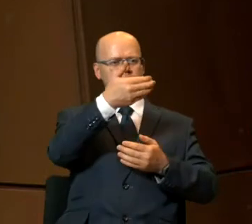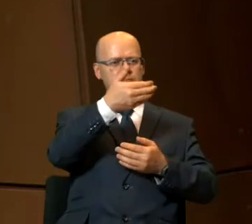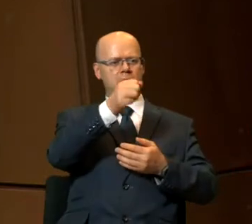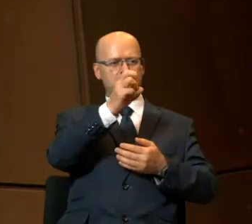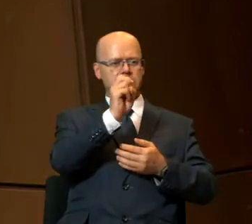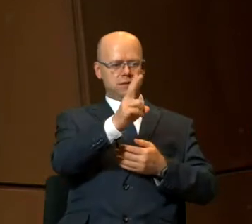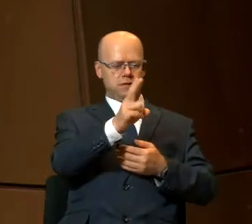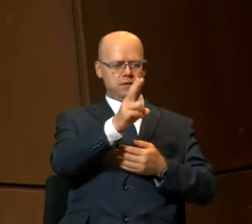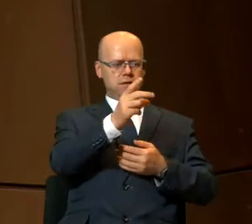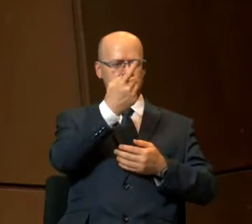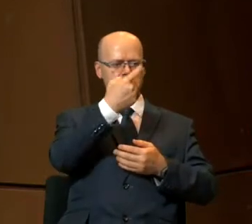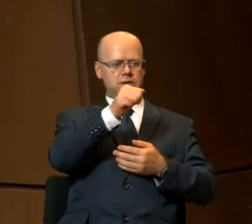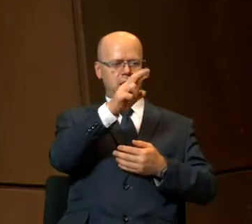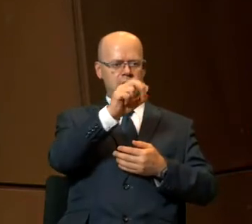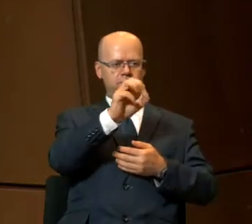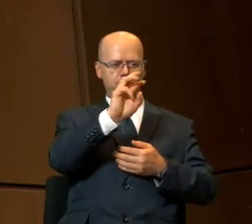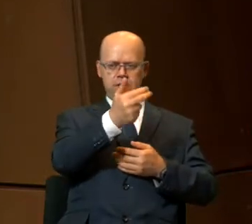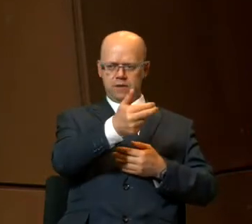Darwin.